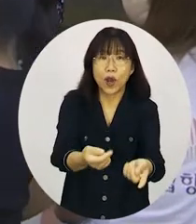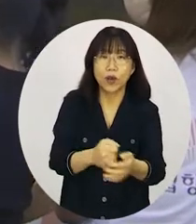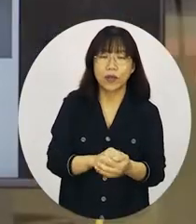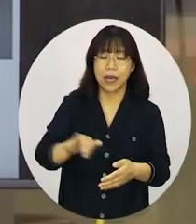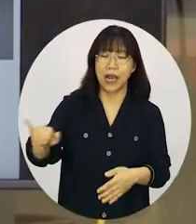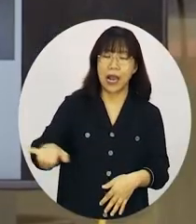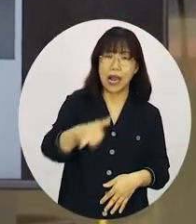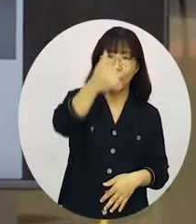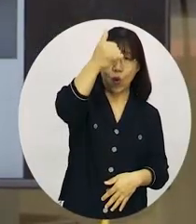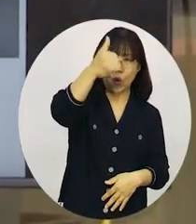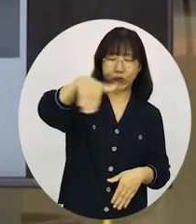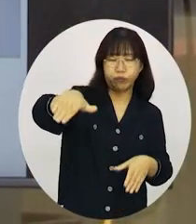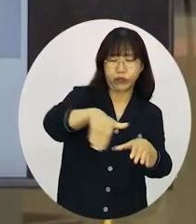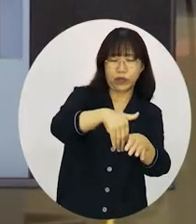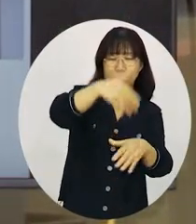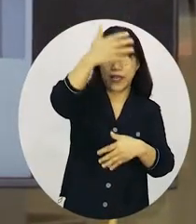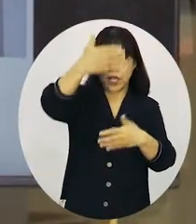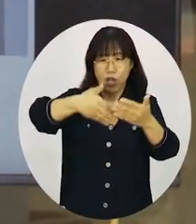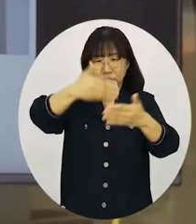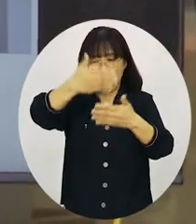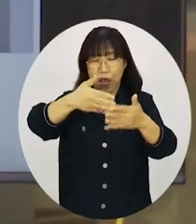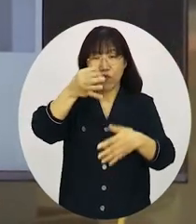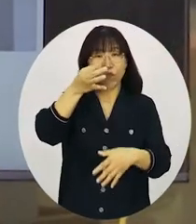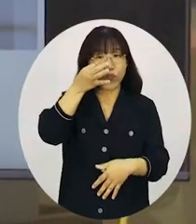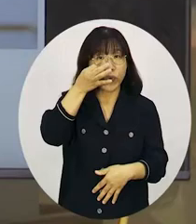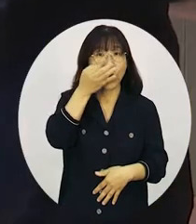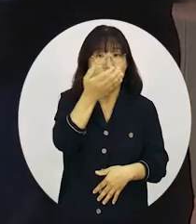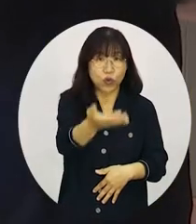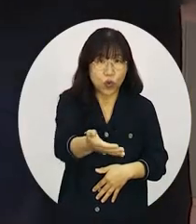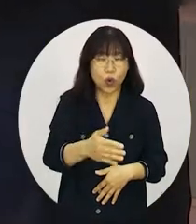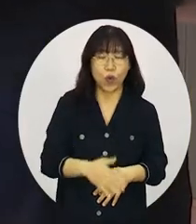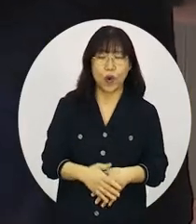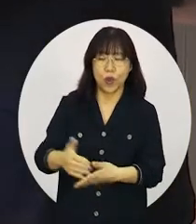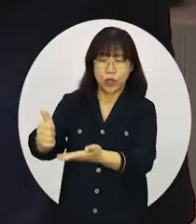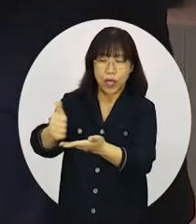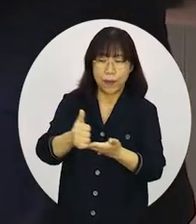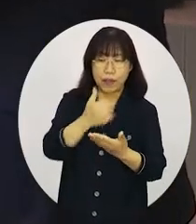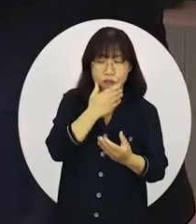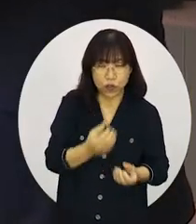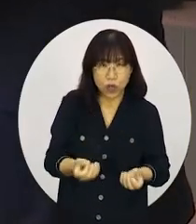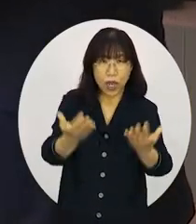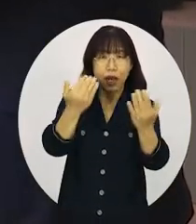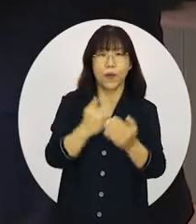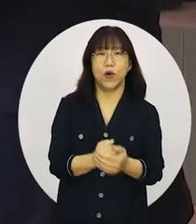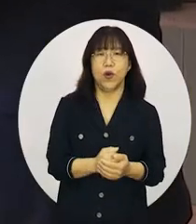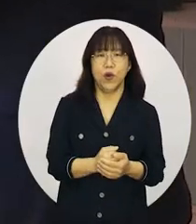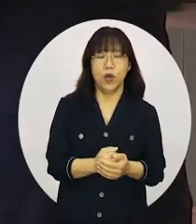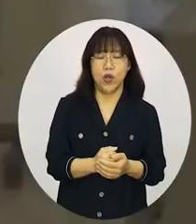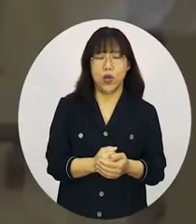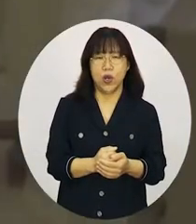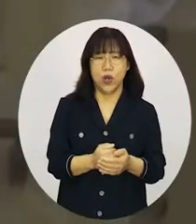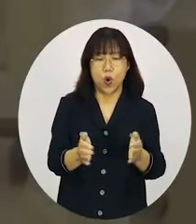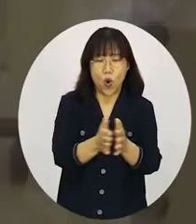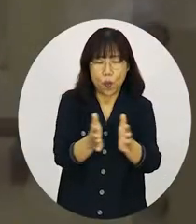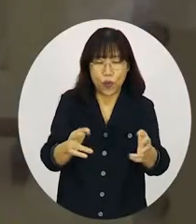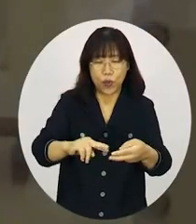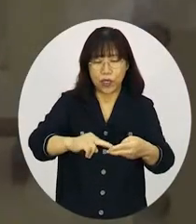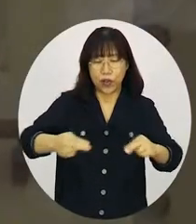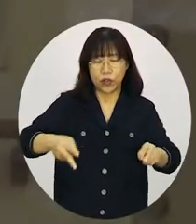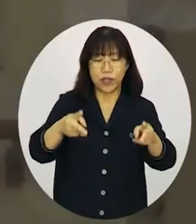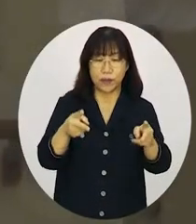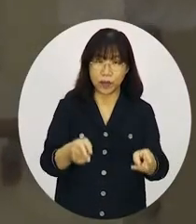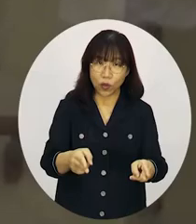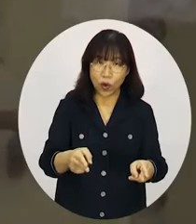본격적인 행사에서는 항공문화영상 관람이 진행됐으며 내빈 축사에 이어 체험존 오픈 테이프 커팅과